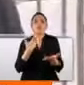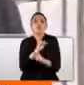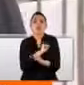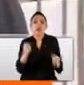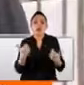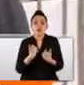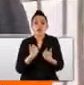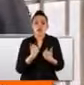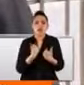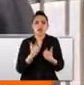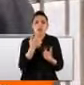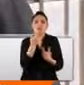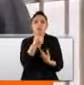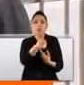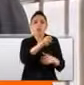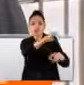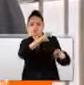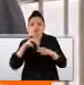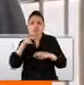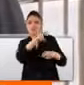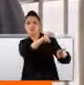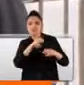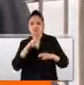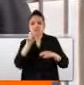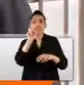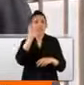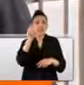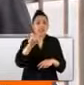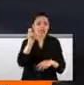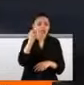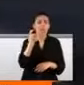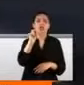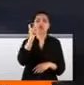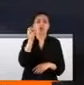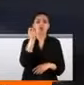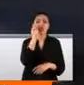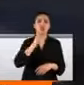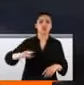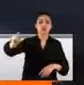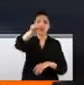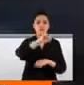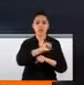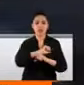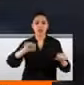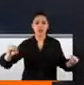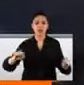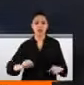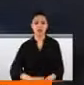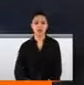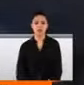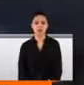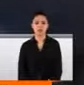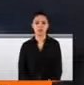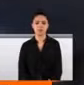resmen. Yarasa gibi emdiler. Toplamda işte 80-90 kişinin kanını emdiler yani. Zorlukla senet imzaladı hanımla ikimizle.